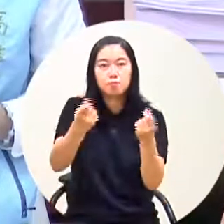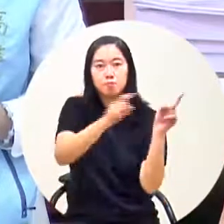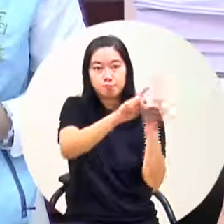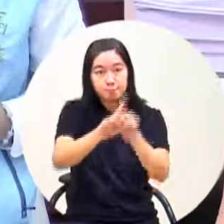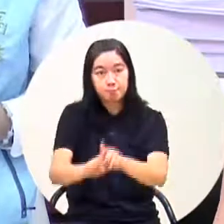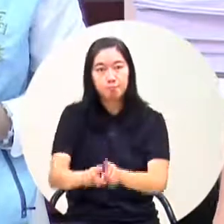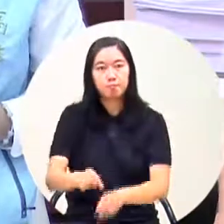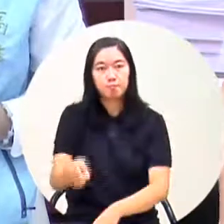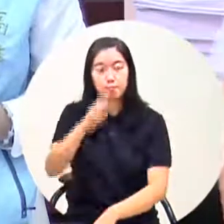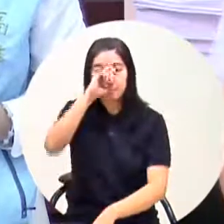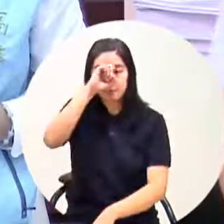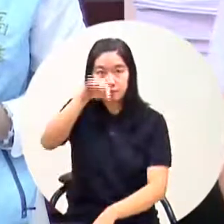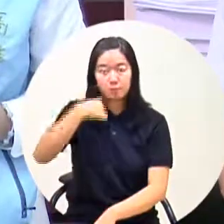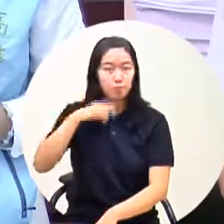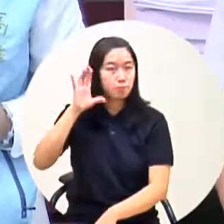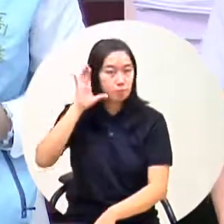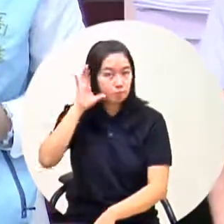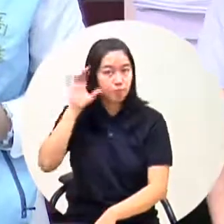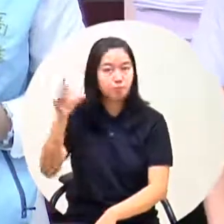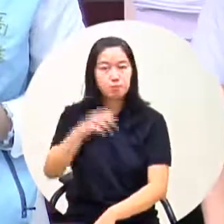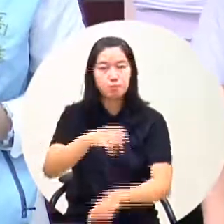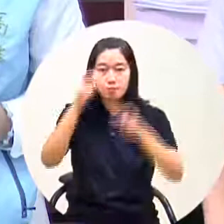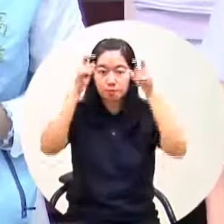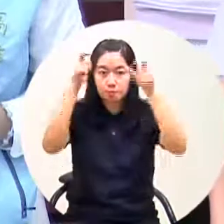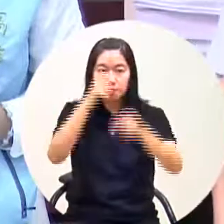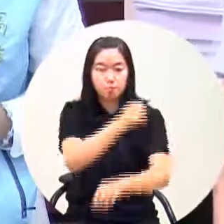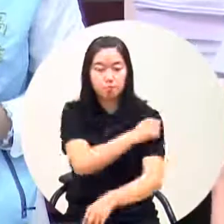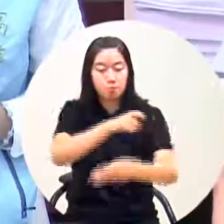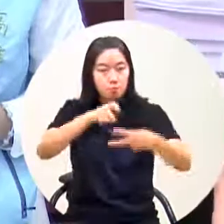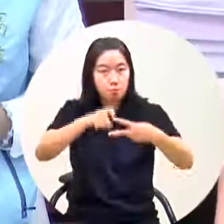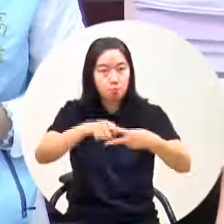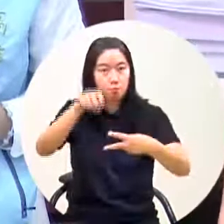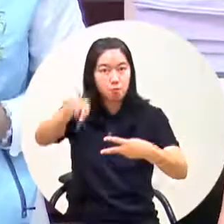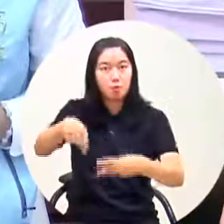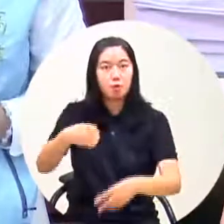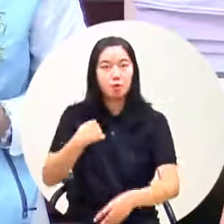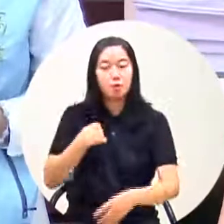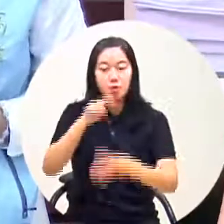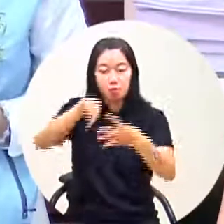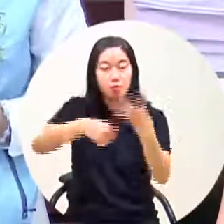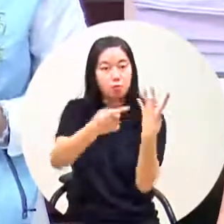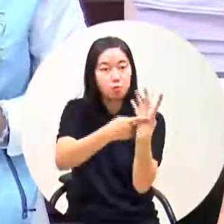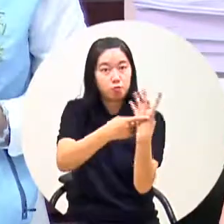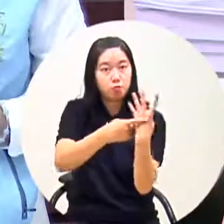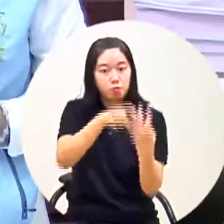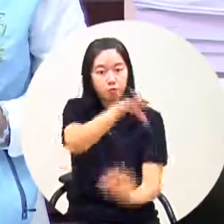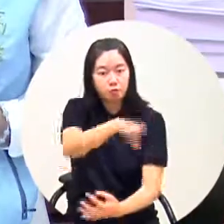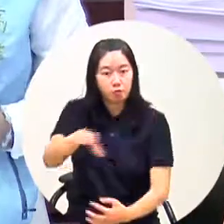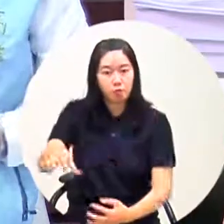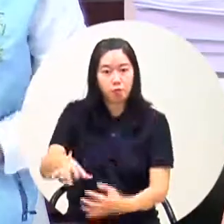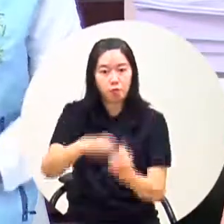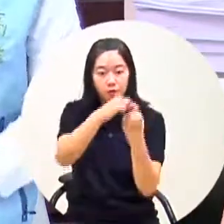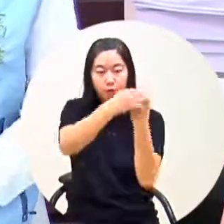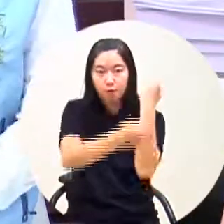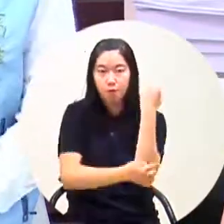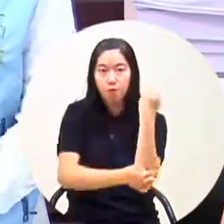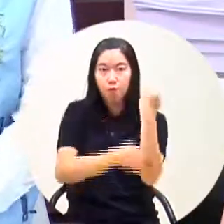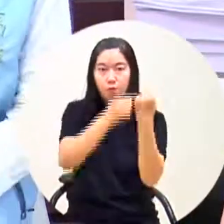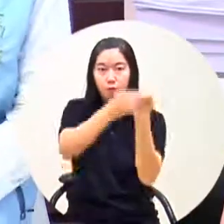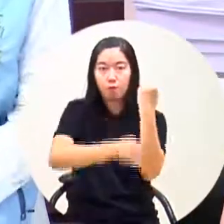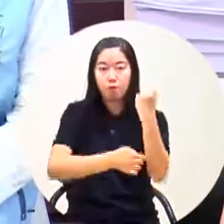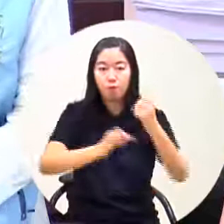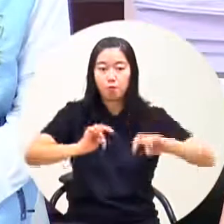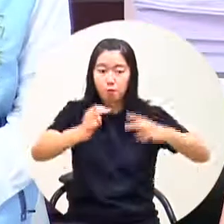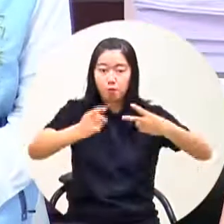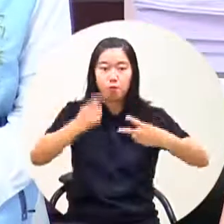希望讲听咱高雄遮咱的劳工吼，甲咱需要单位吼。对咱的想法有啥物意见哈？所以，阮大部分拢有